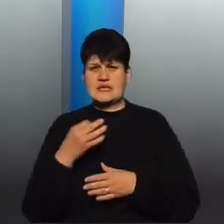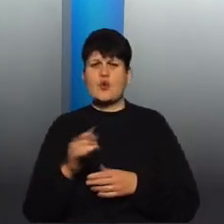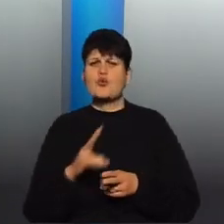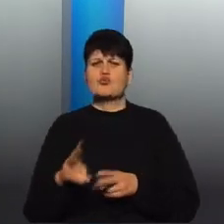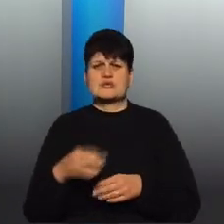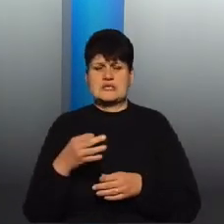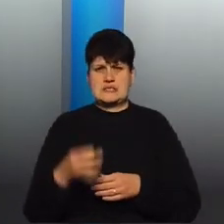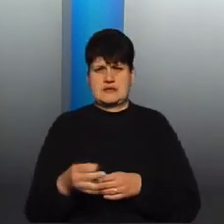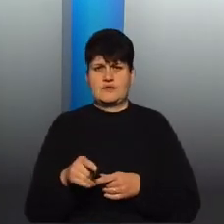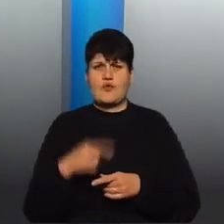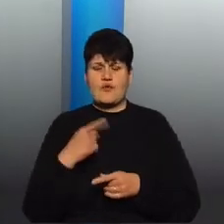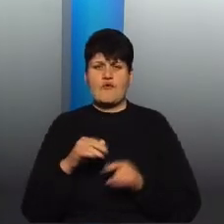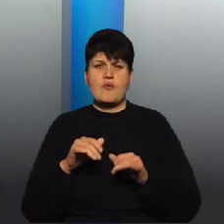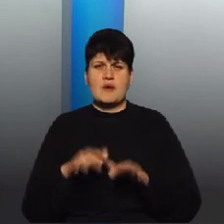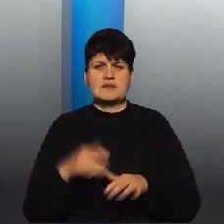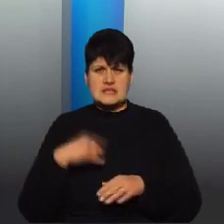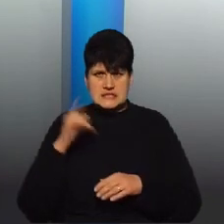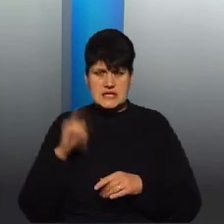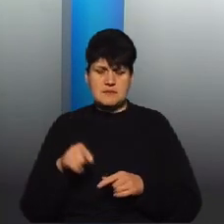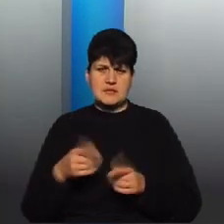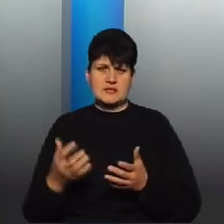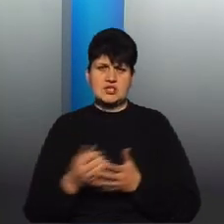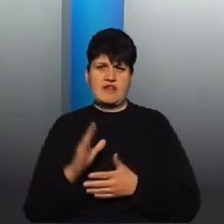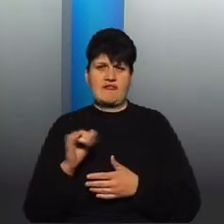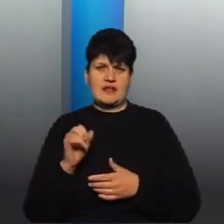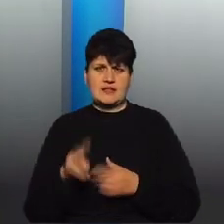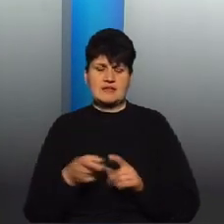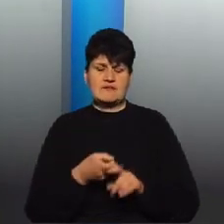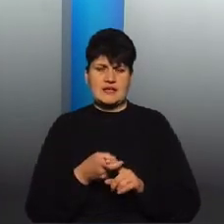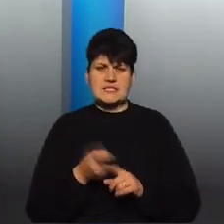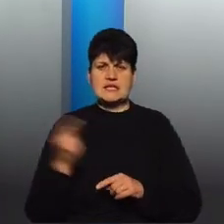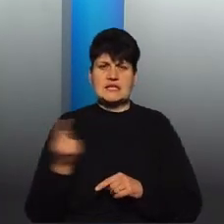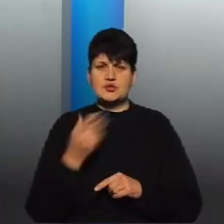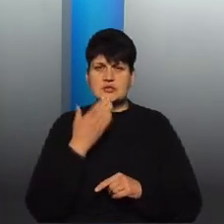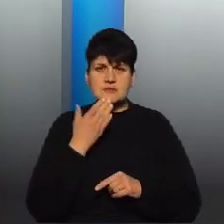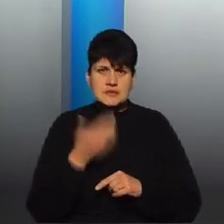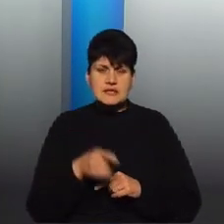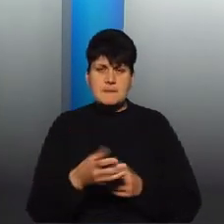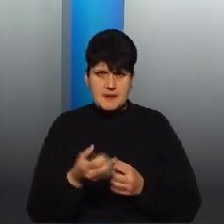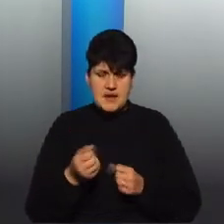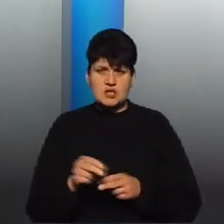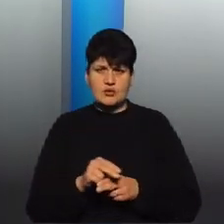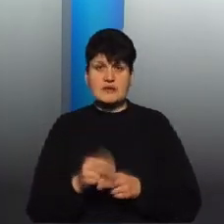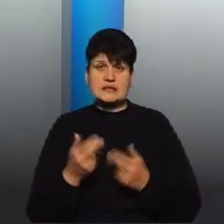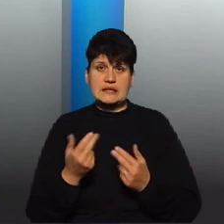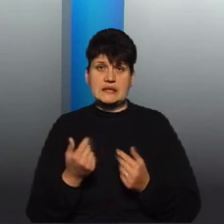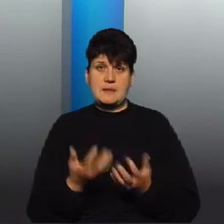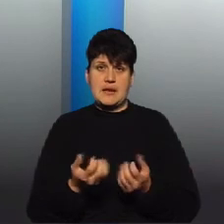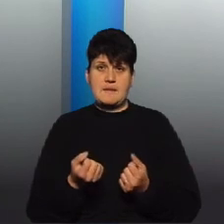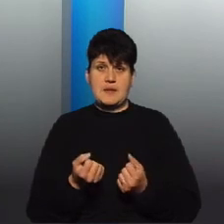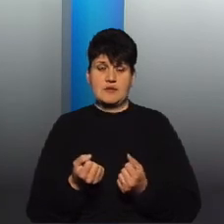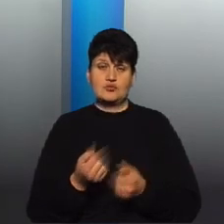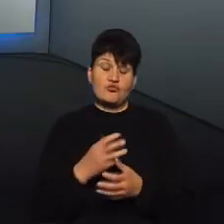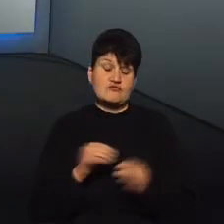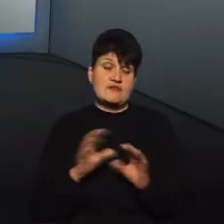компанії і каже, ти знаєш, мені виявили ВІЛ-інфекцію. Єдине, що там запитується, чи ти приймаєш лікування. Він каже, так, приймаю. Ну, то все, все